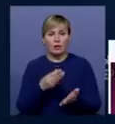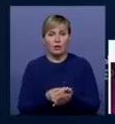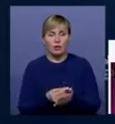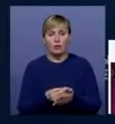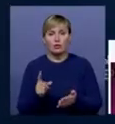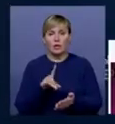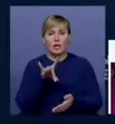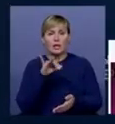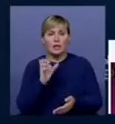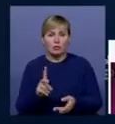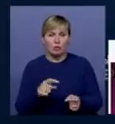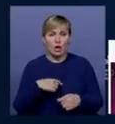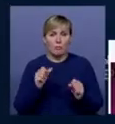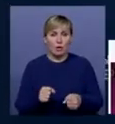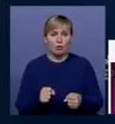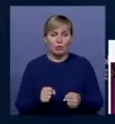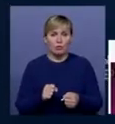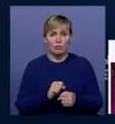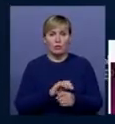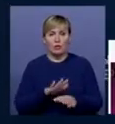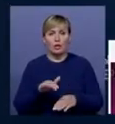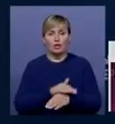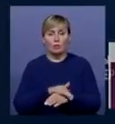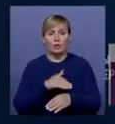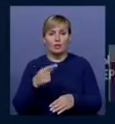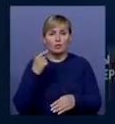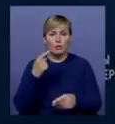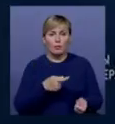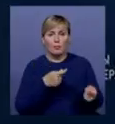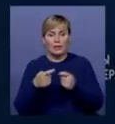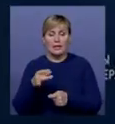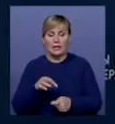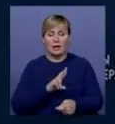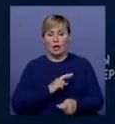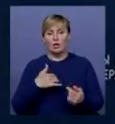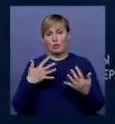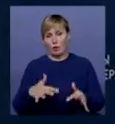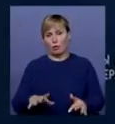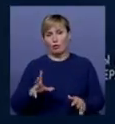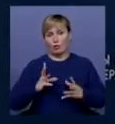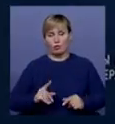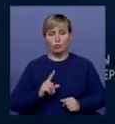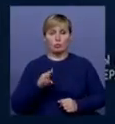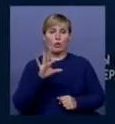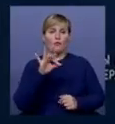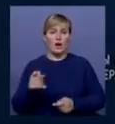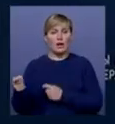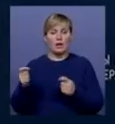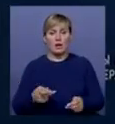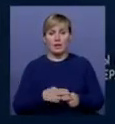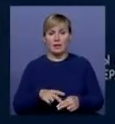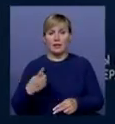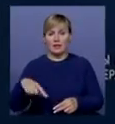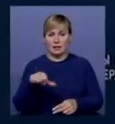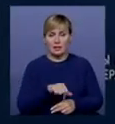что риска, что я могла стать недобросовестным поставщиком. И я уже спокойно жду сейчас товар. На этой неделе,